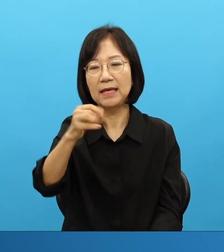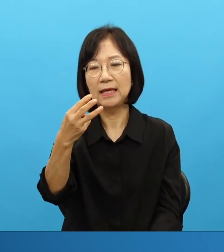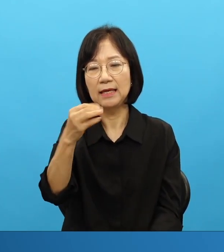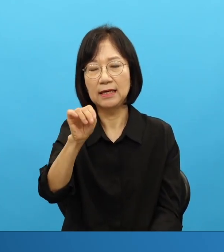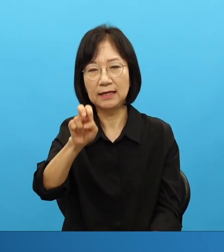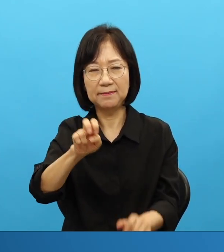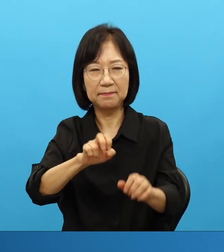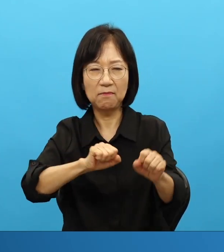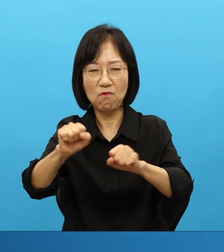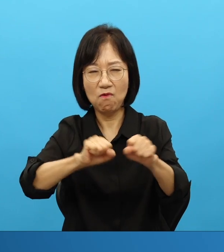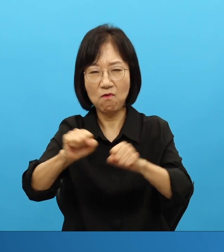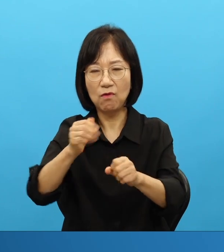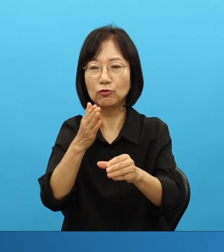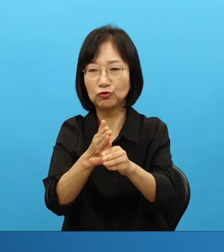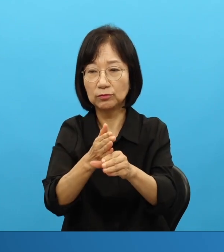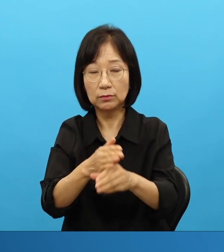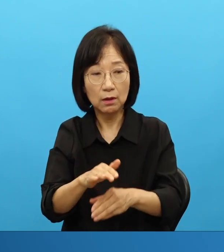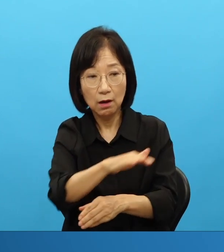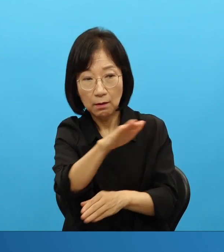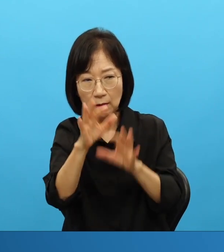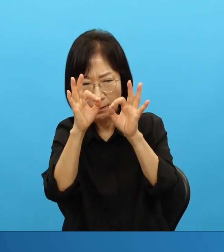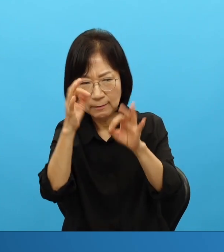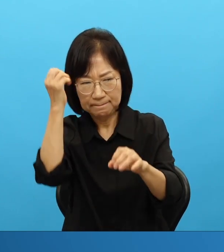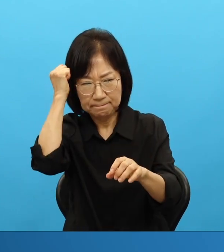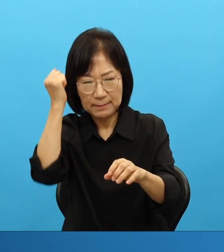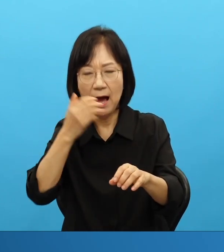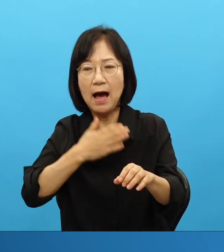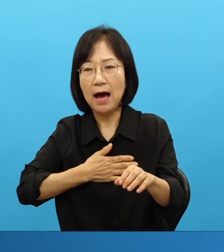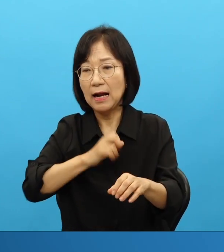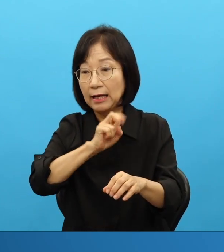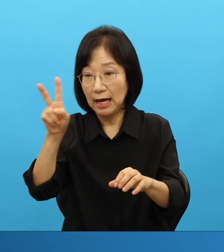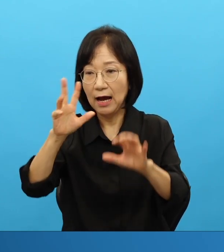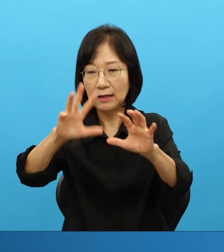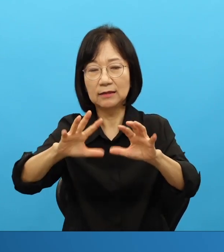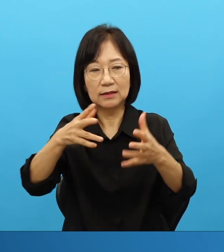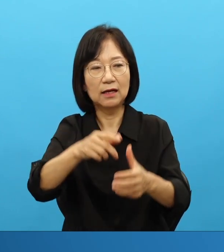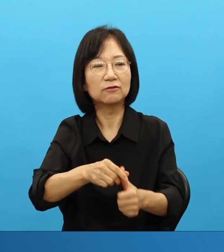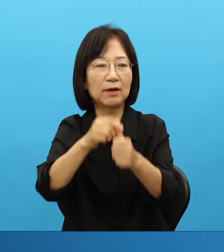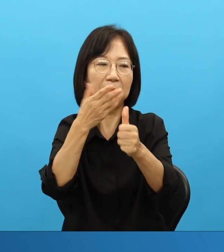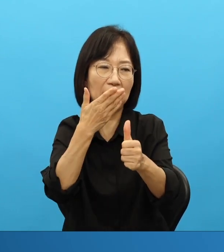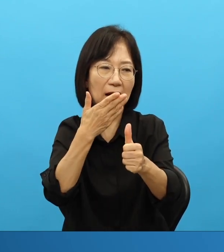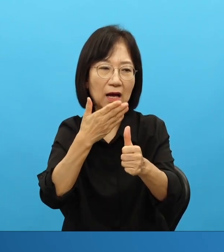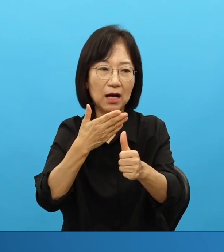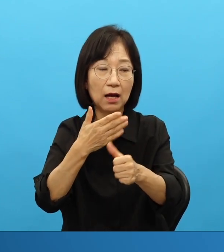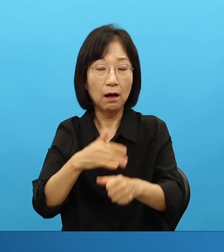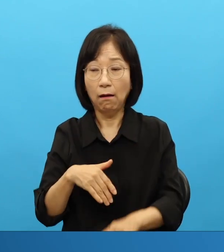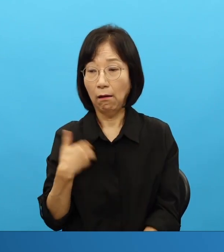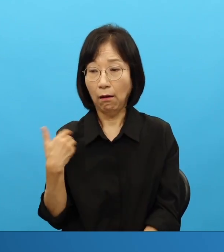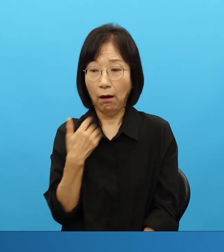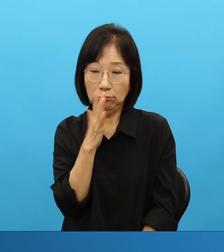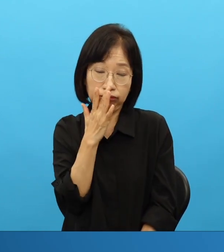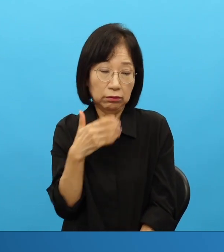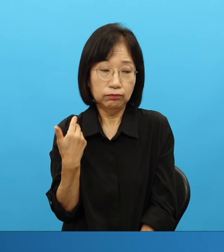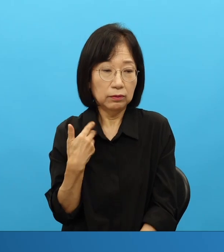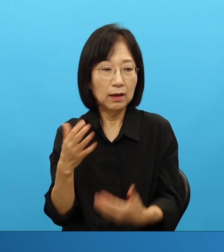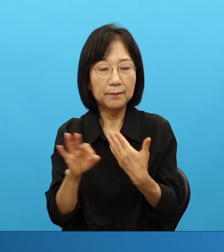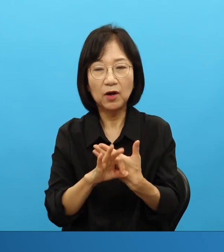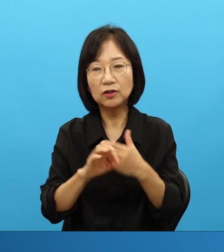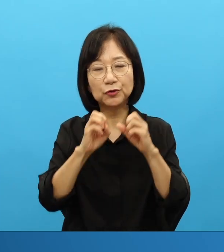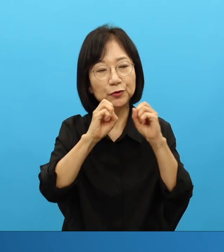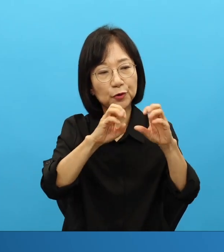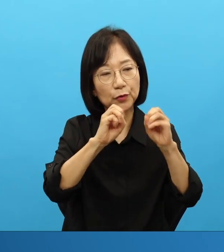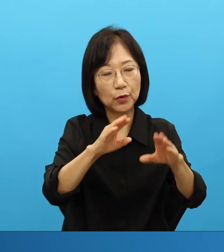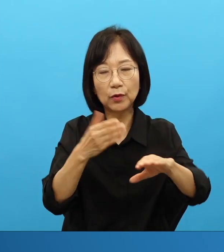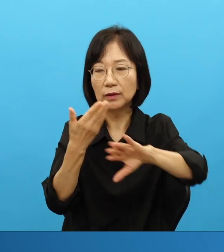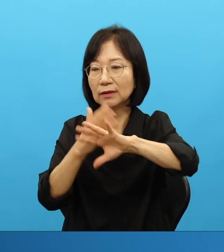살릴 수가 없어요. Because if you don't know this, you cannot save the world. 전도 선교를 할 수가 없어요. And you cannot do evangelism and missions. 이